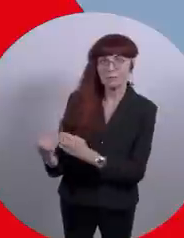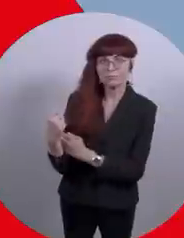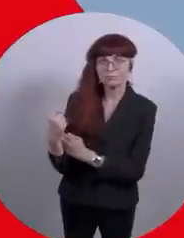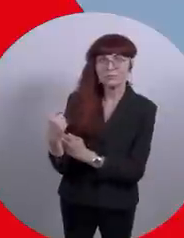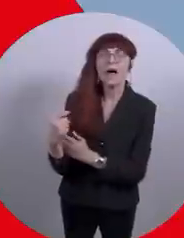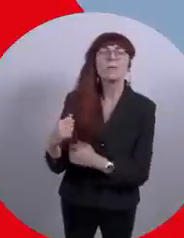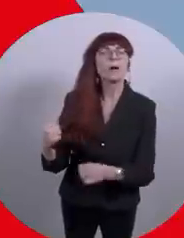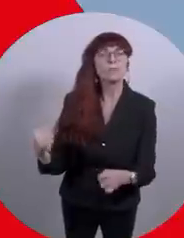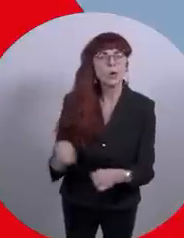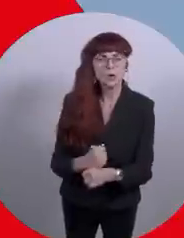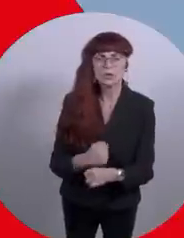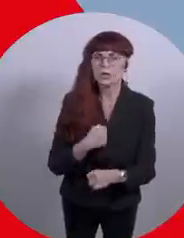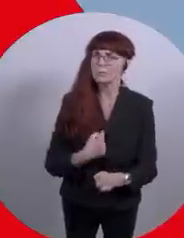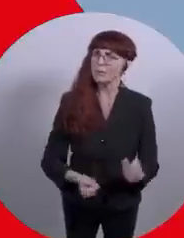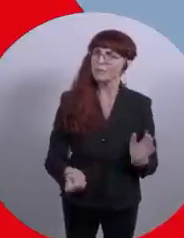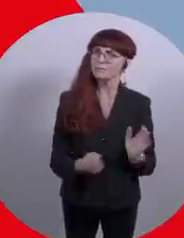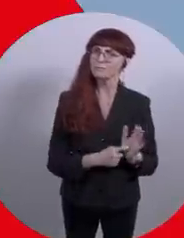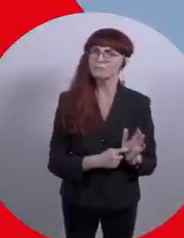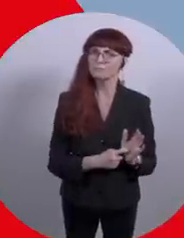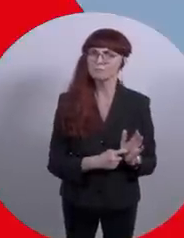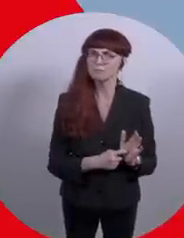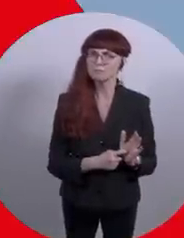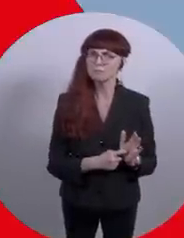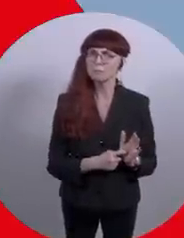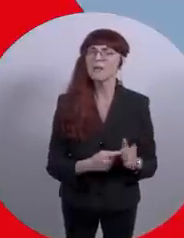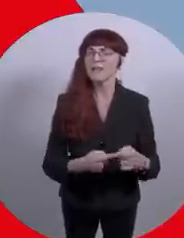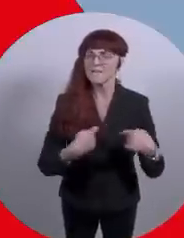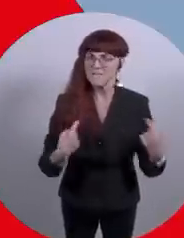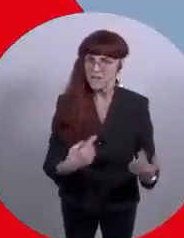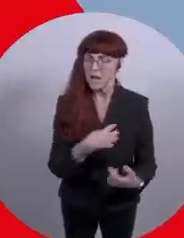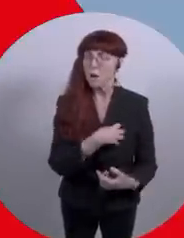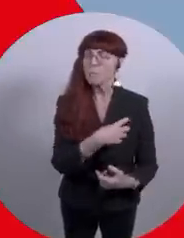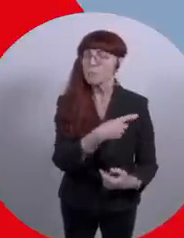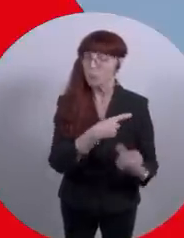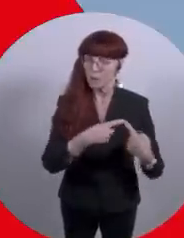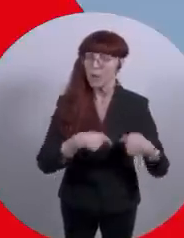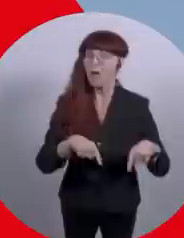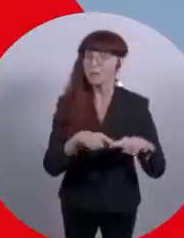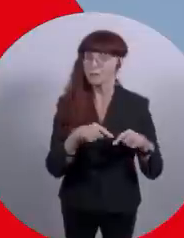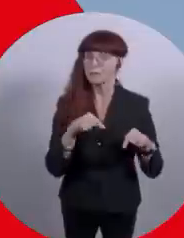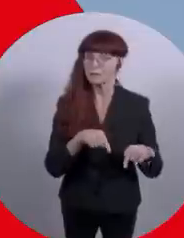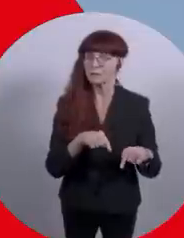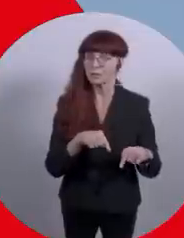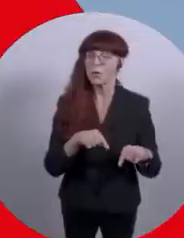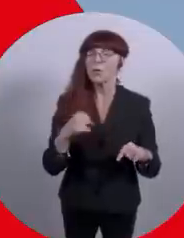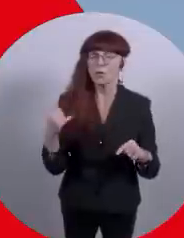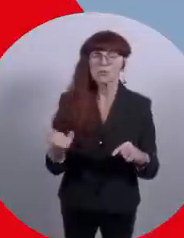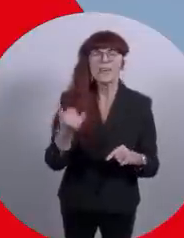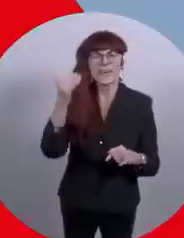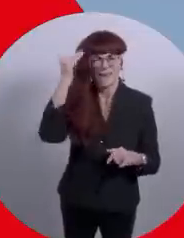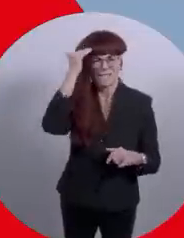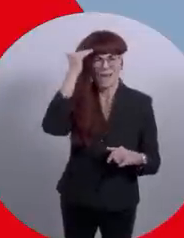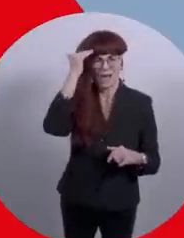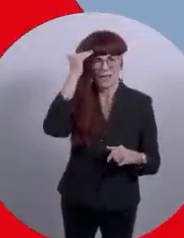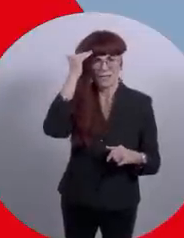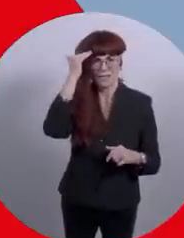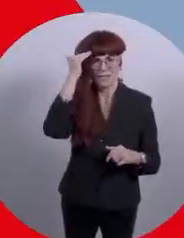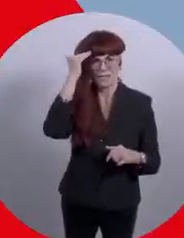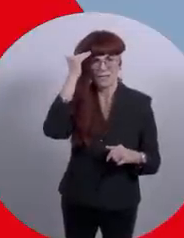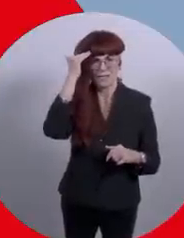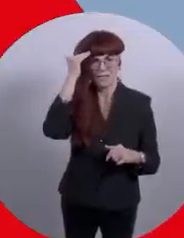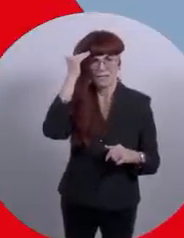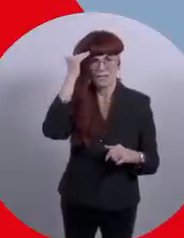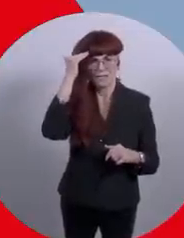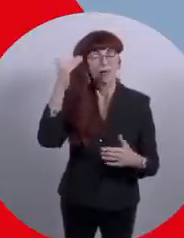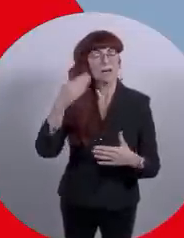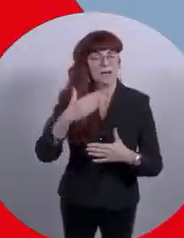Anspruch dass wir im Burgenland und jeder weiß weil wenig meine